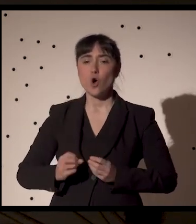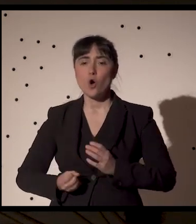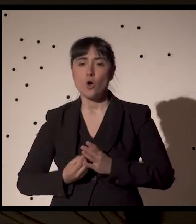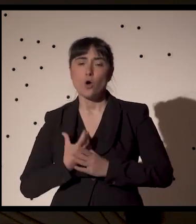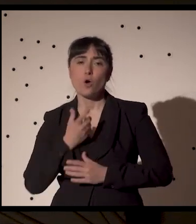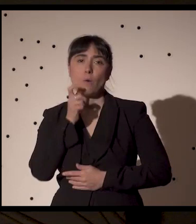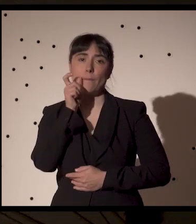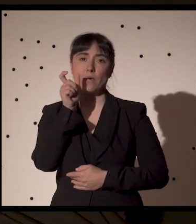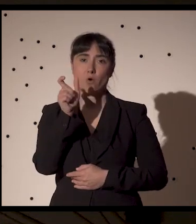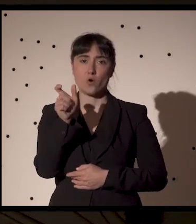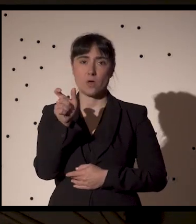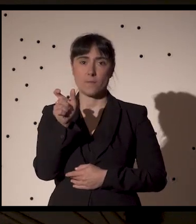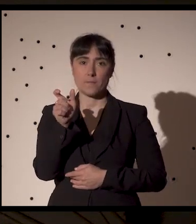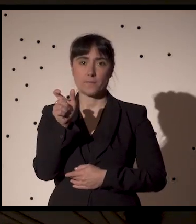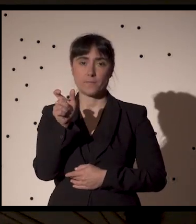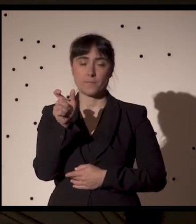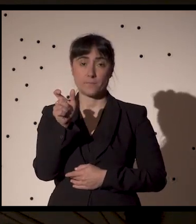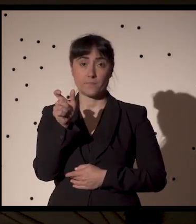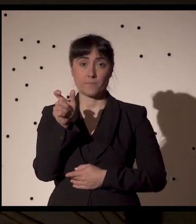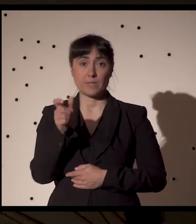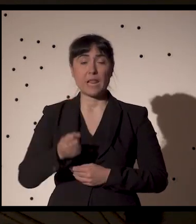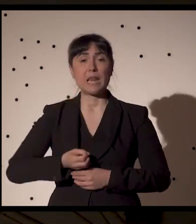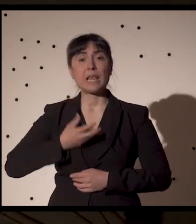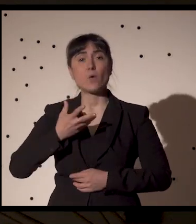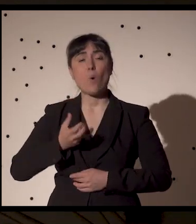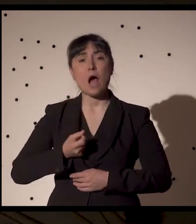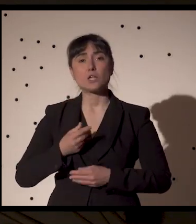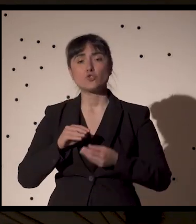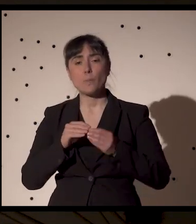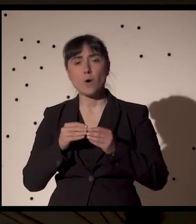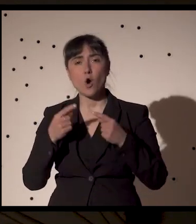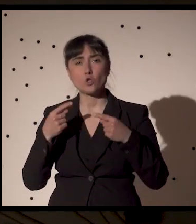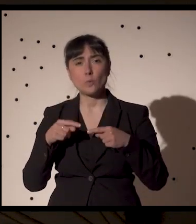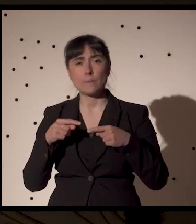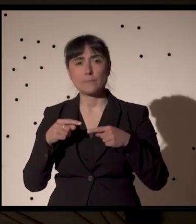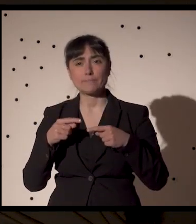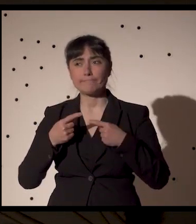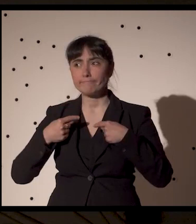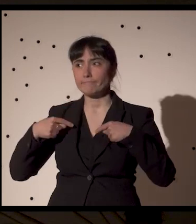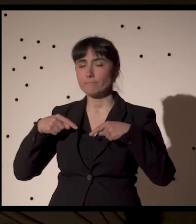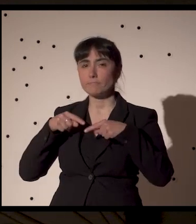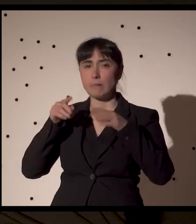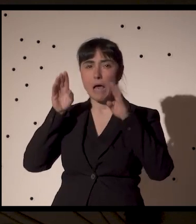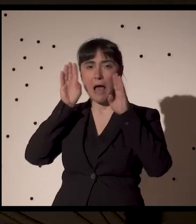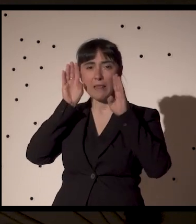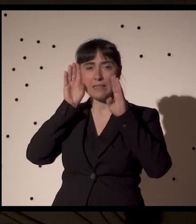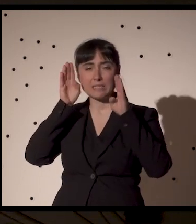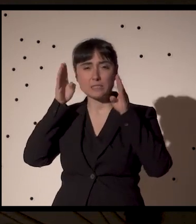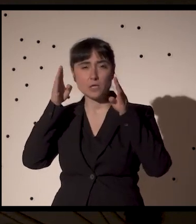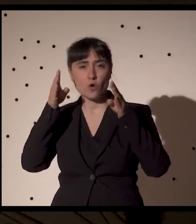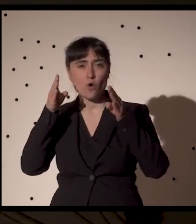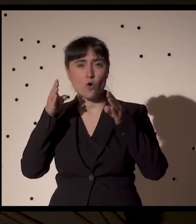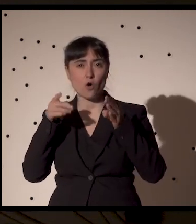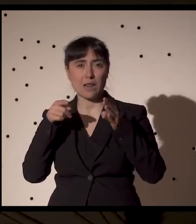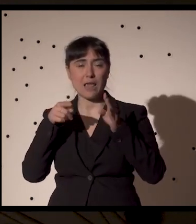questa modalità del linguaggio che è stata messa al centro della dell'attenzione nella costruzione della